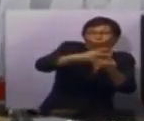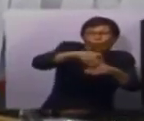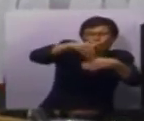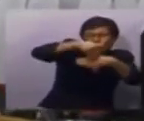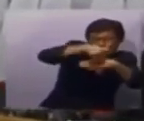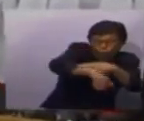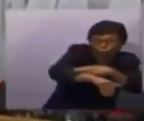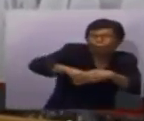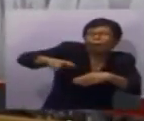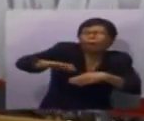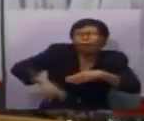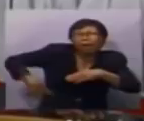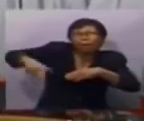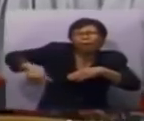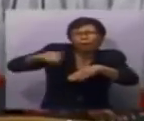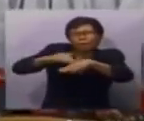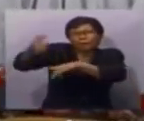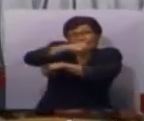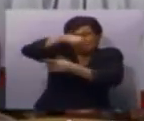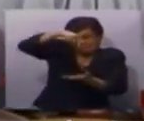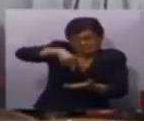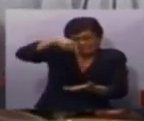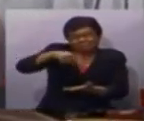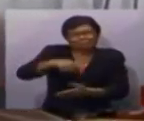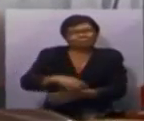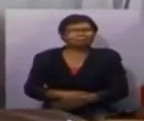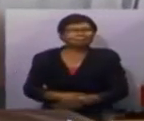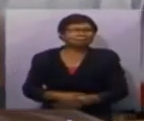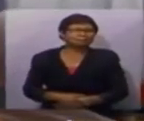pos selewat-lewatnya pada hari ini.